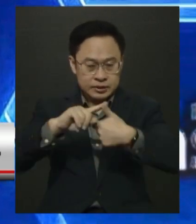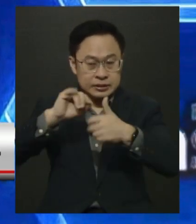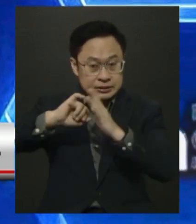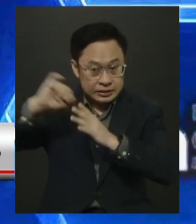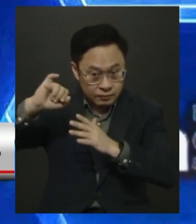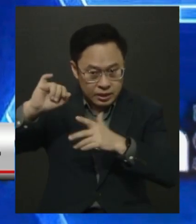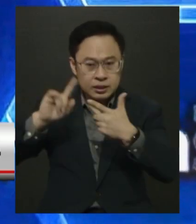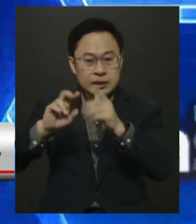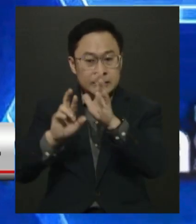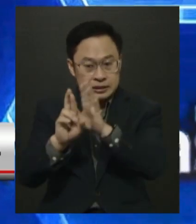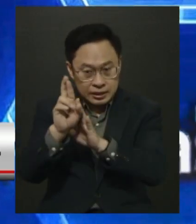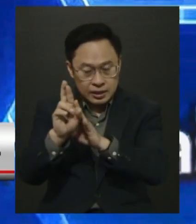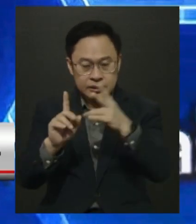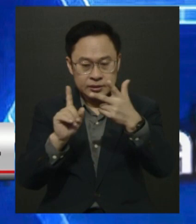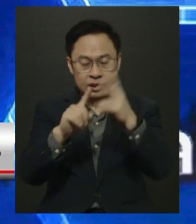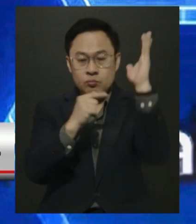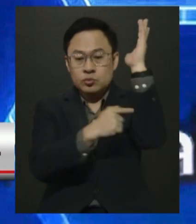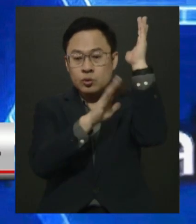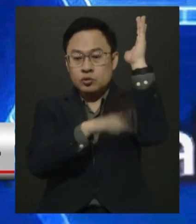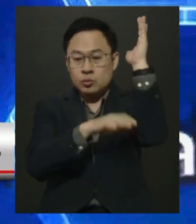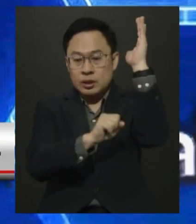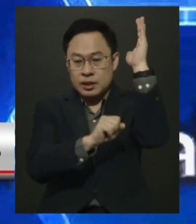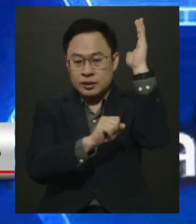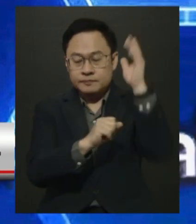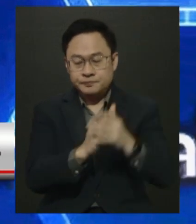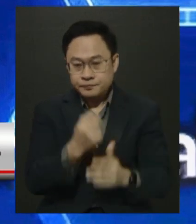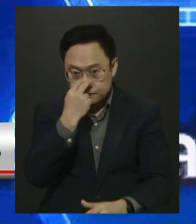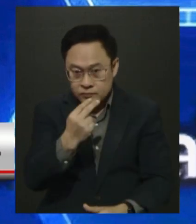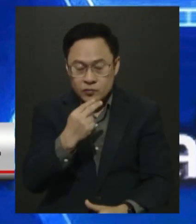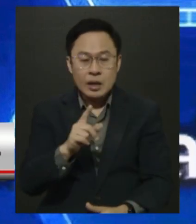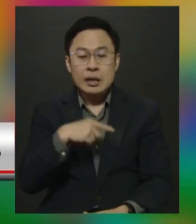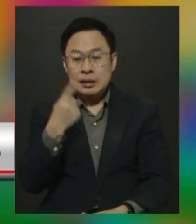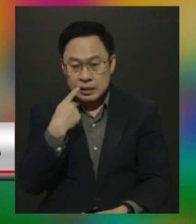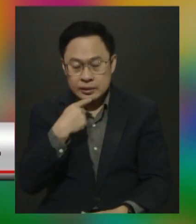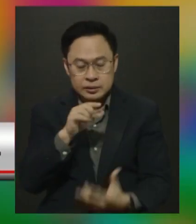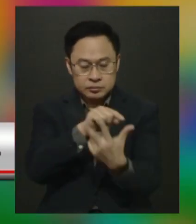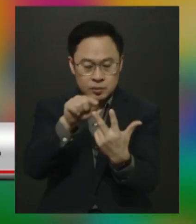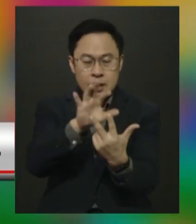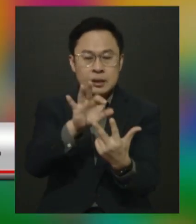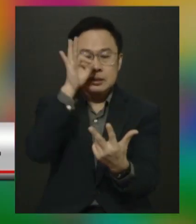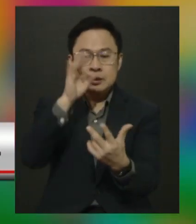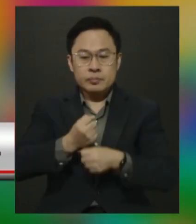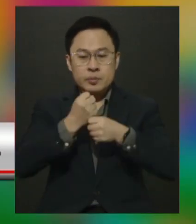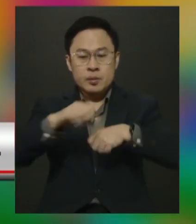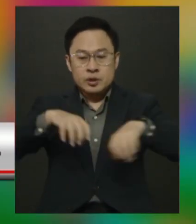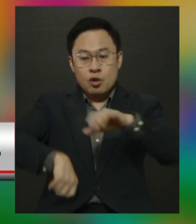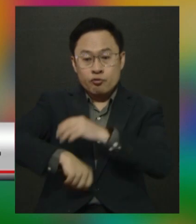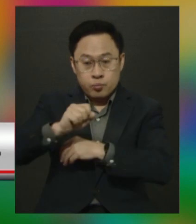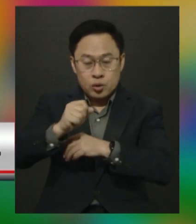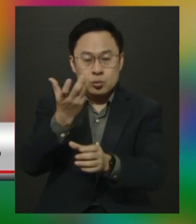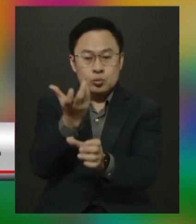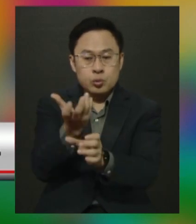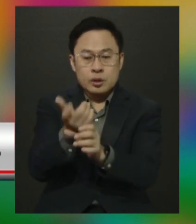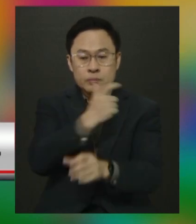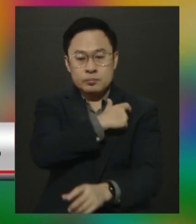จังหวัดเชียงรายและก็จังหวัดสงขลาก็จะได้รู้กันว่าจังหวัดไหนเนี่ยจะเป็นเจ้าภาพนะครับในงาน FA